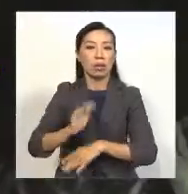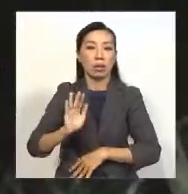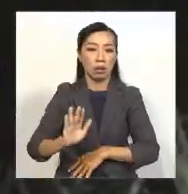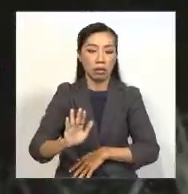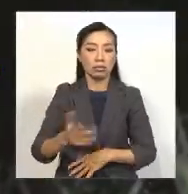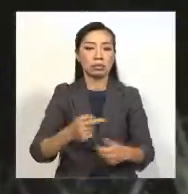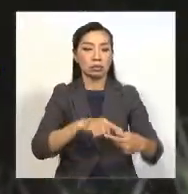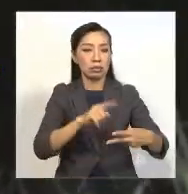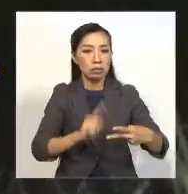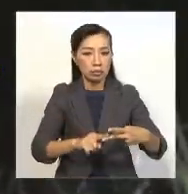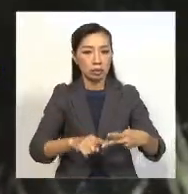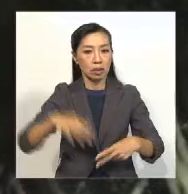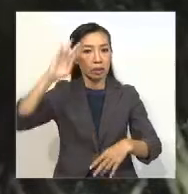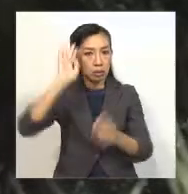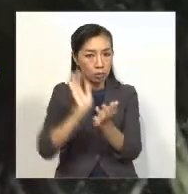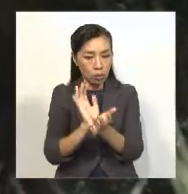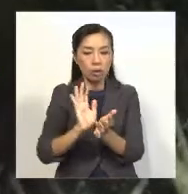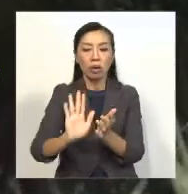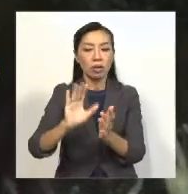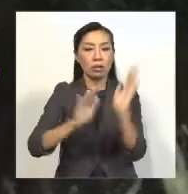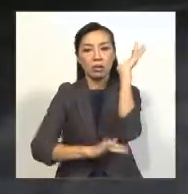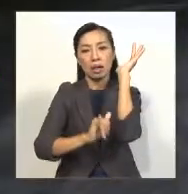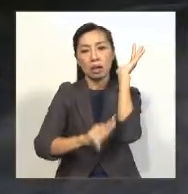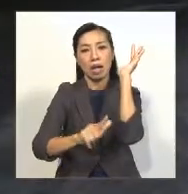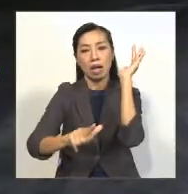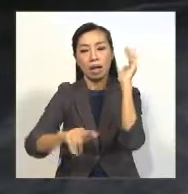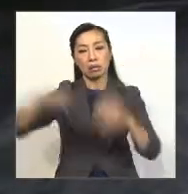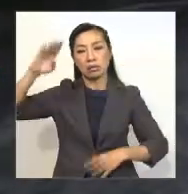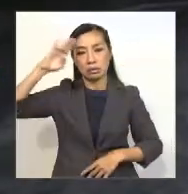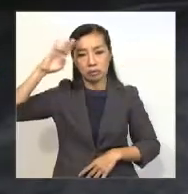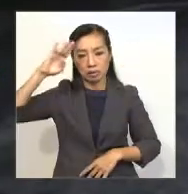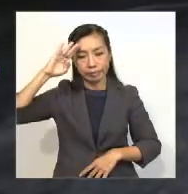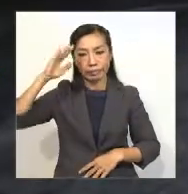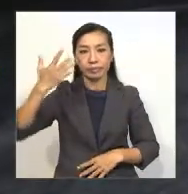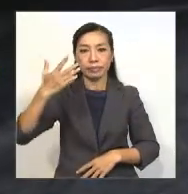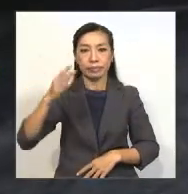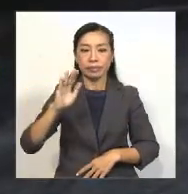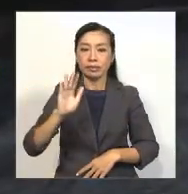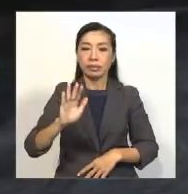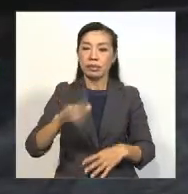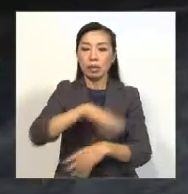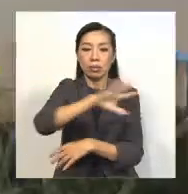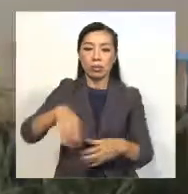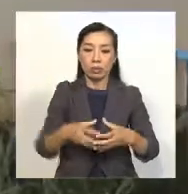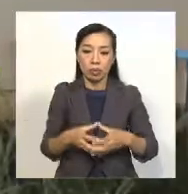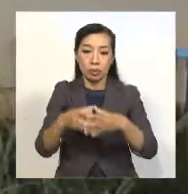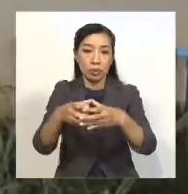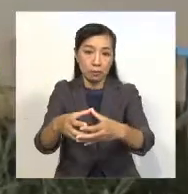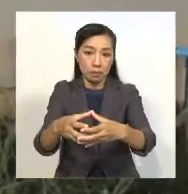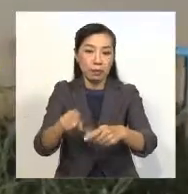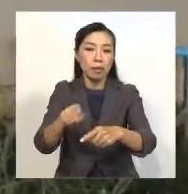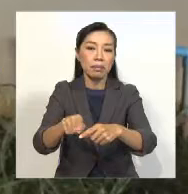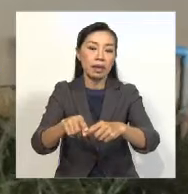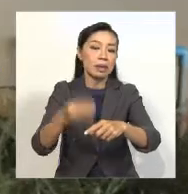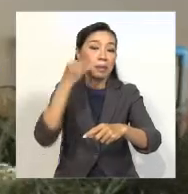มืองยะลาพร้อมด้วยกำลังเจ้าหน้าที่ตำรวจสภ.เมืองยะลาเจ้าหน้าที่ทหารหน่วยเฉพาะกิจยะลา12ก็เดินทางเข้าไปตรวจสอบจุด